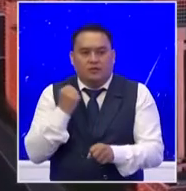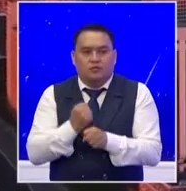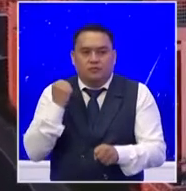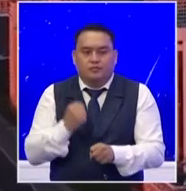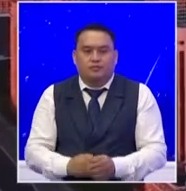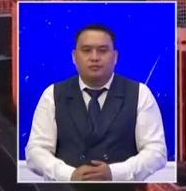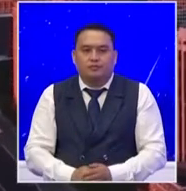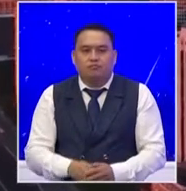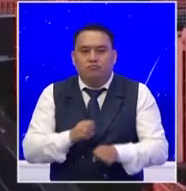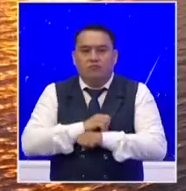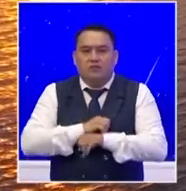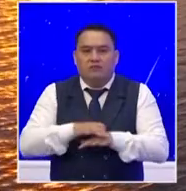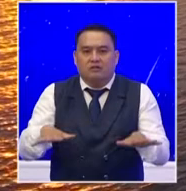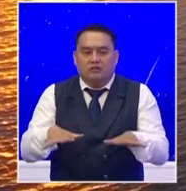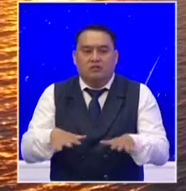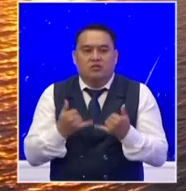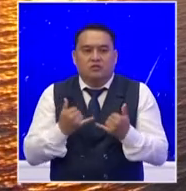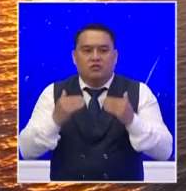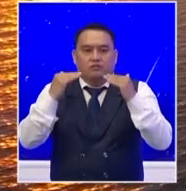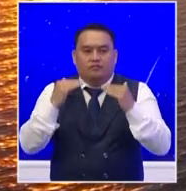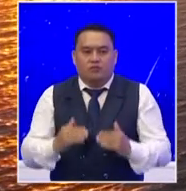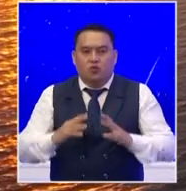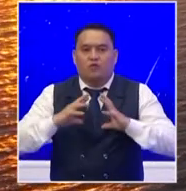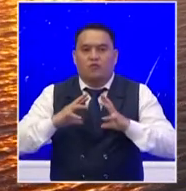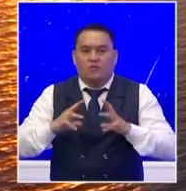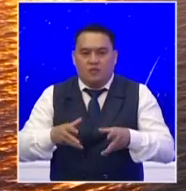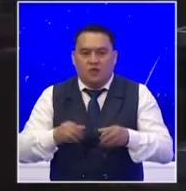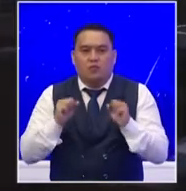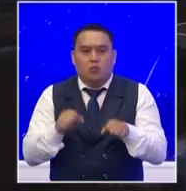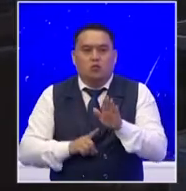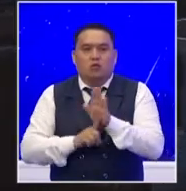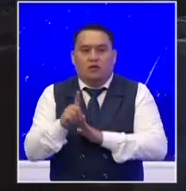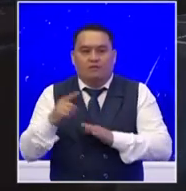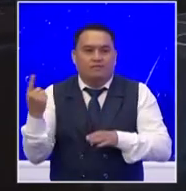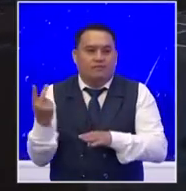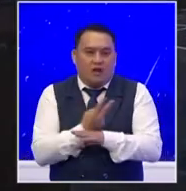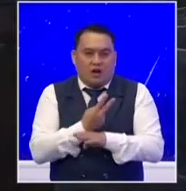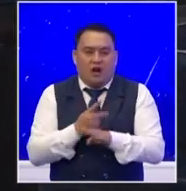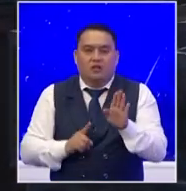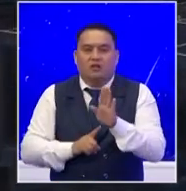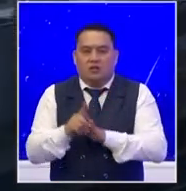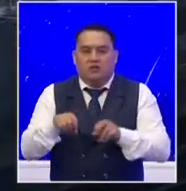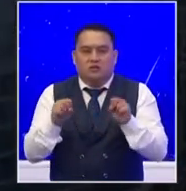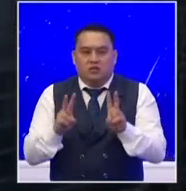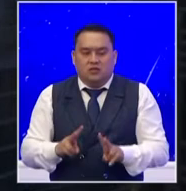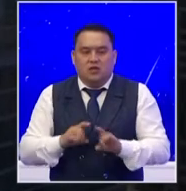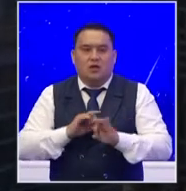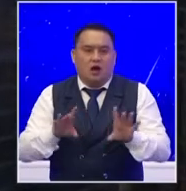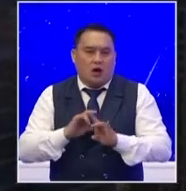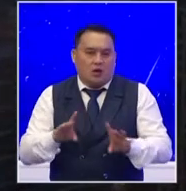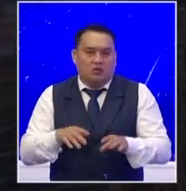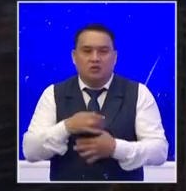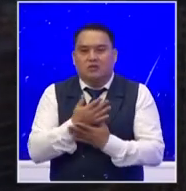Сейчас распространение невидимого врага идет на спад во всем мире. Но может начаться вторая волна пандемии, говорят эксперты. Потому